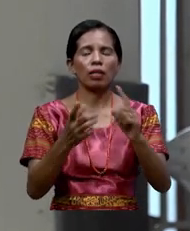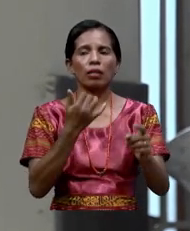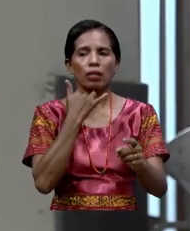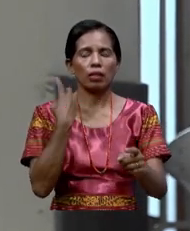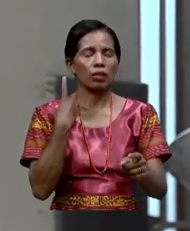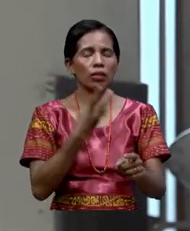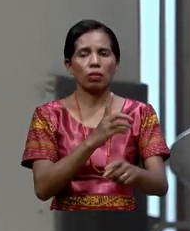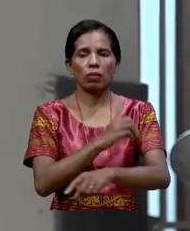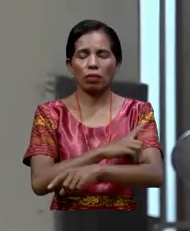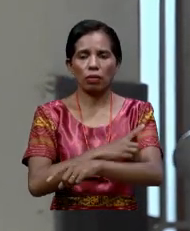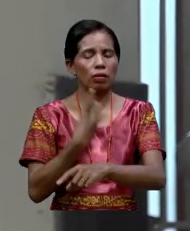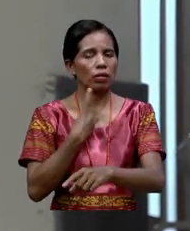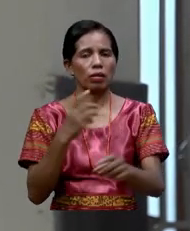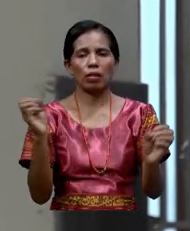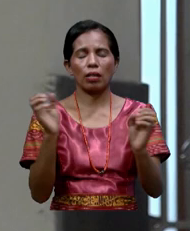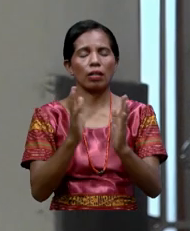reza wasira.